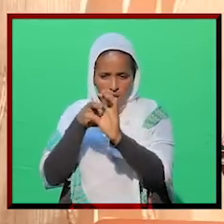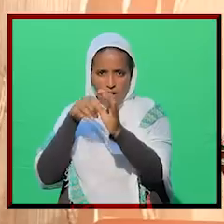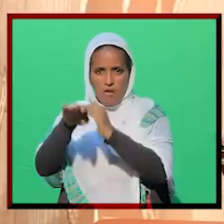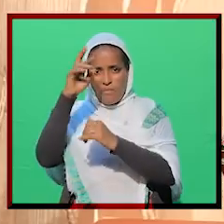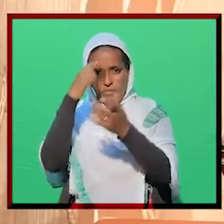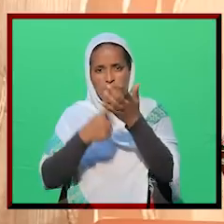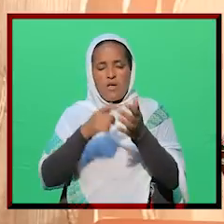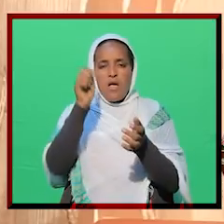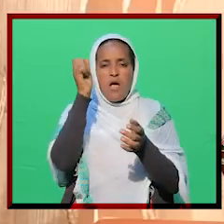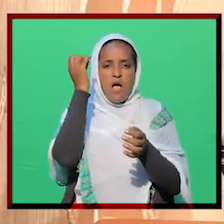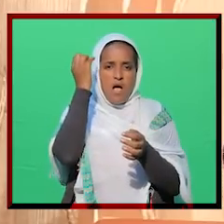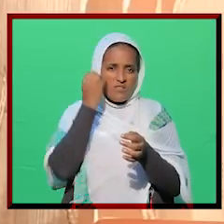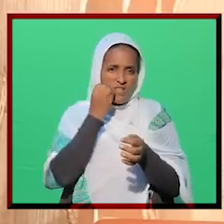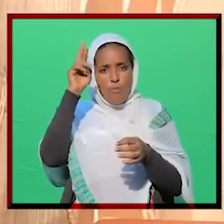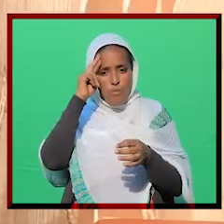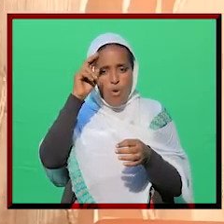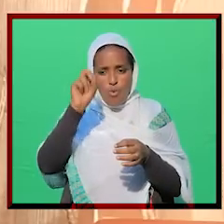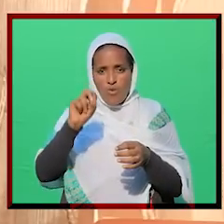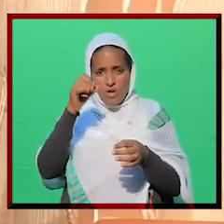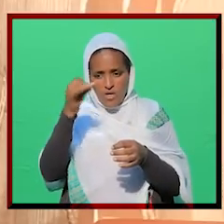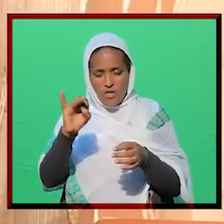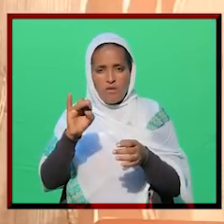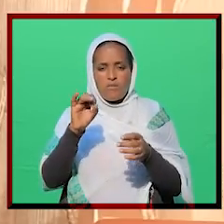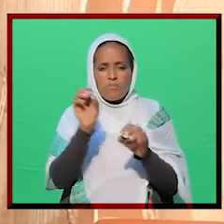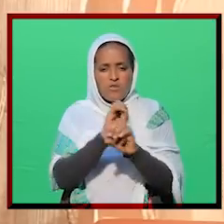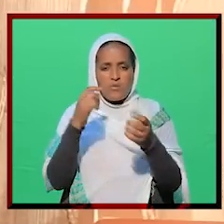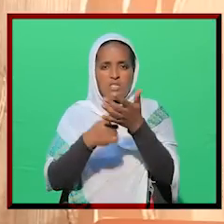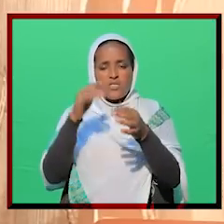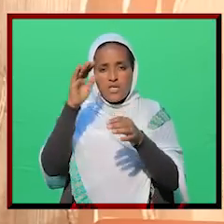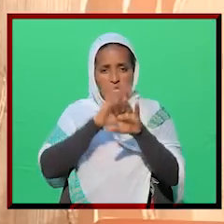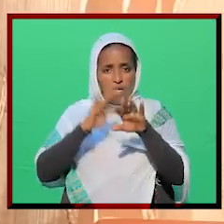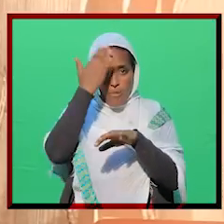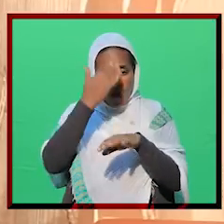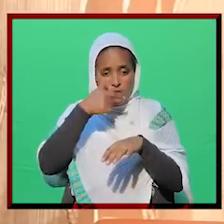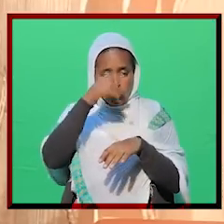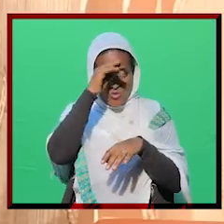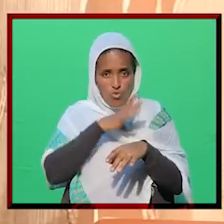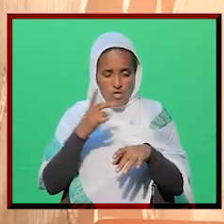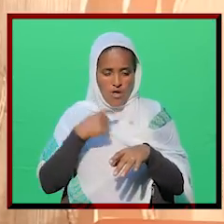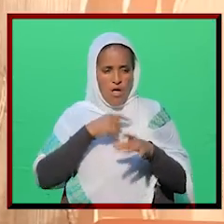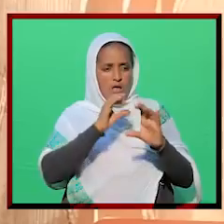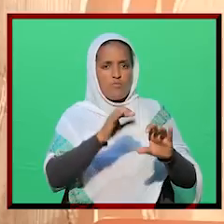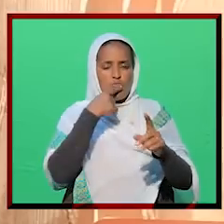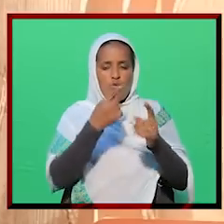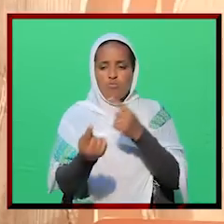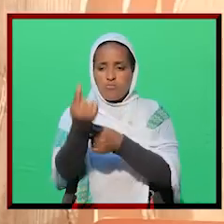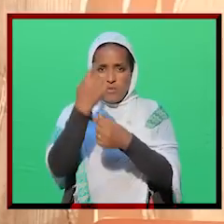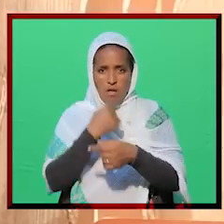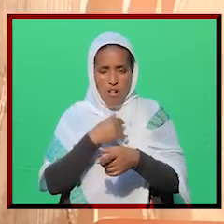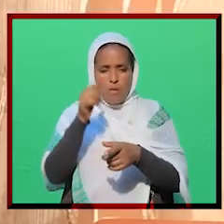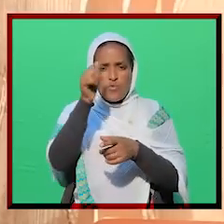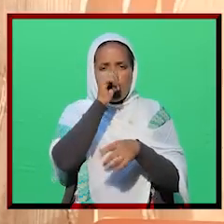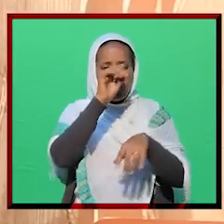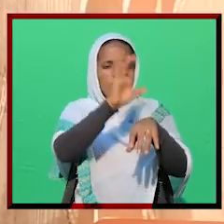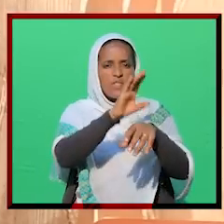ጳውሊን አስቀጥተዋቸዋል። አባ ዝክሪ አባ ጳውሊ ዛሬ ምንም እንኳን እነዚህ ቅባት ነን የሚሉ ሰዎች የኛ መምህራን ናቸው ብለው ቢያነሷቸውም